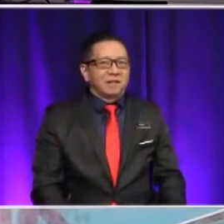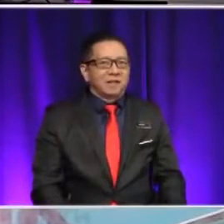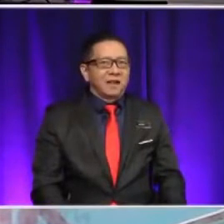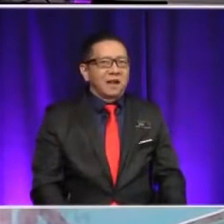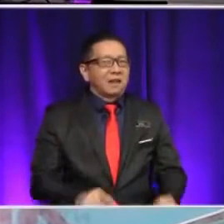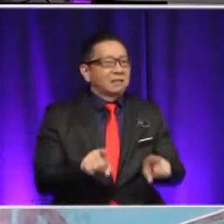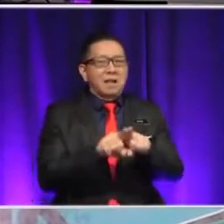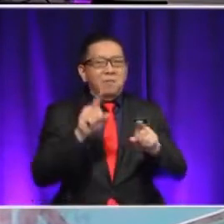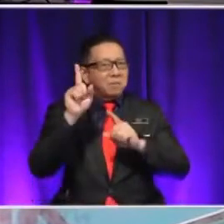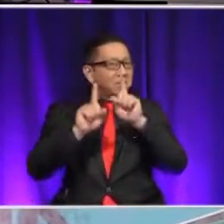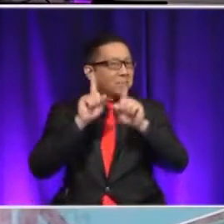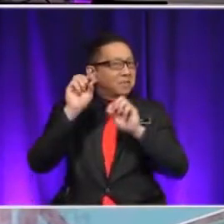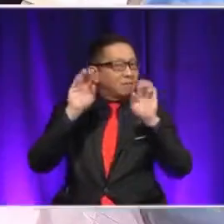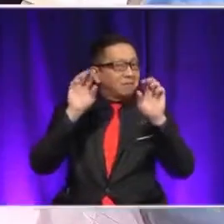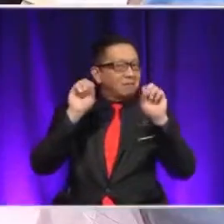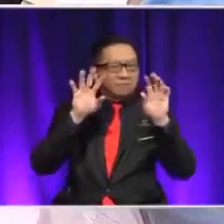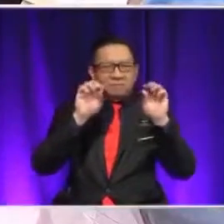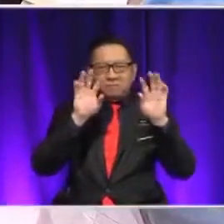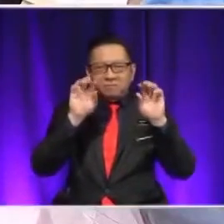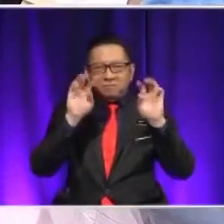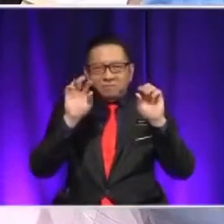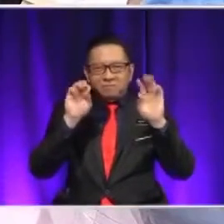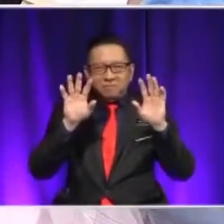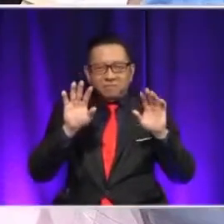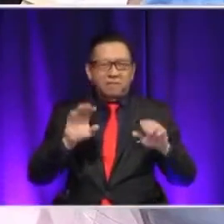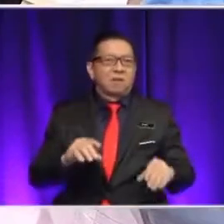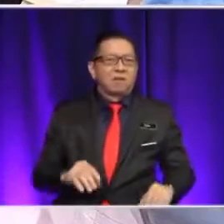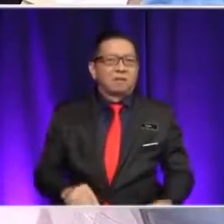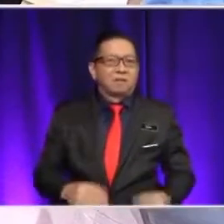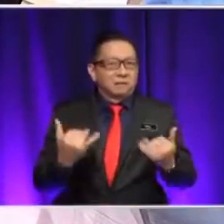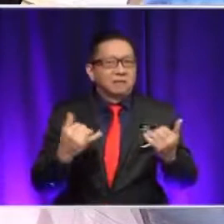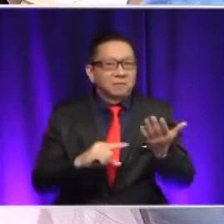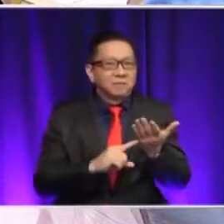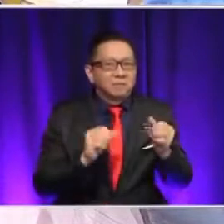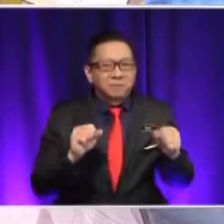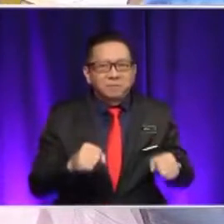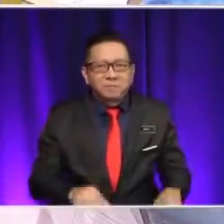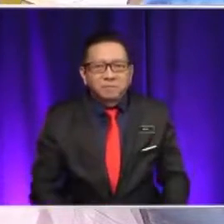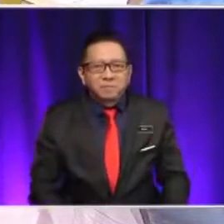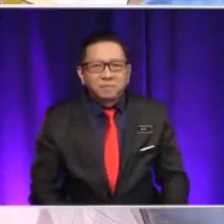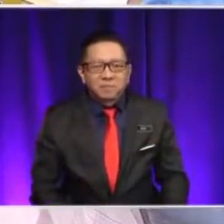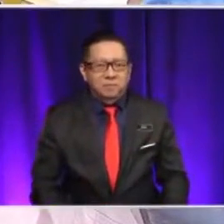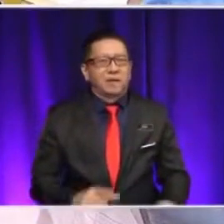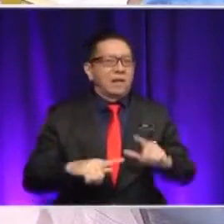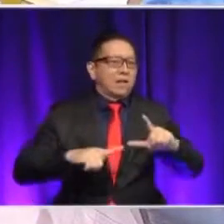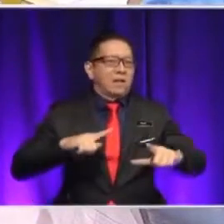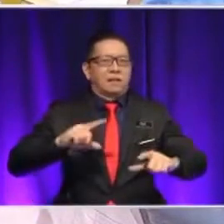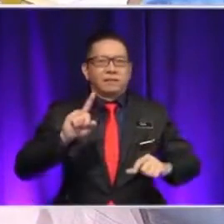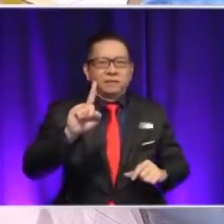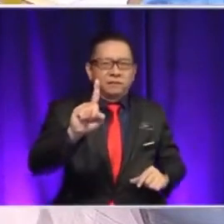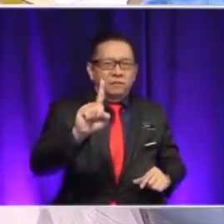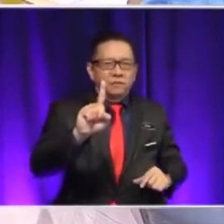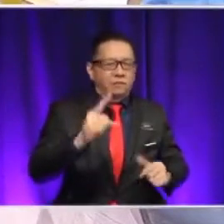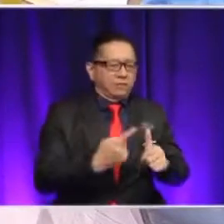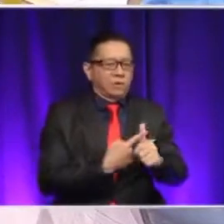Aduh bintang bersinar walau gitu jadi ke merasa bahwa kita coba cek guna